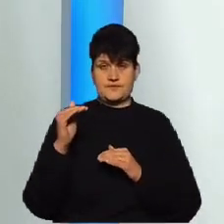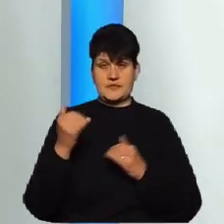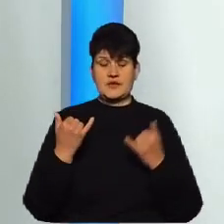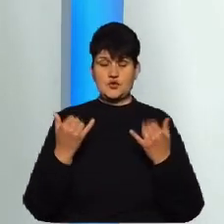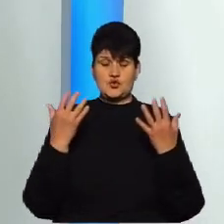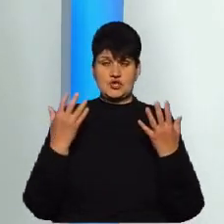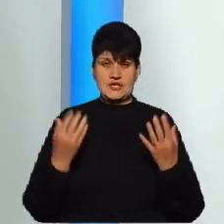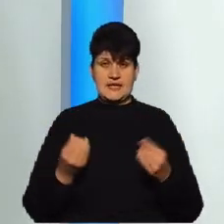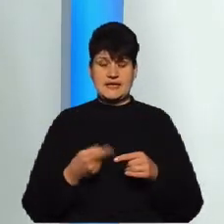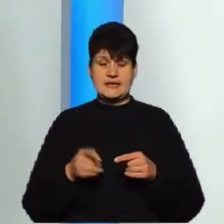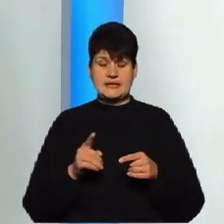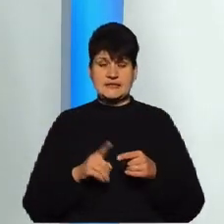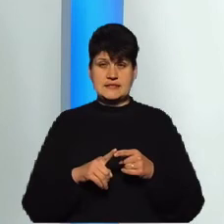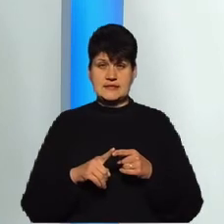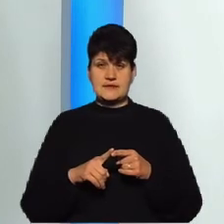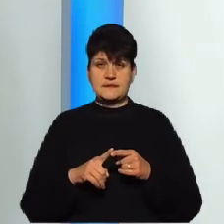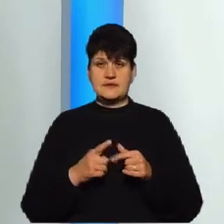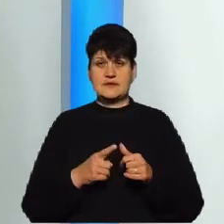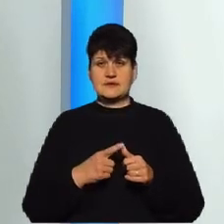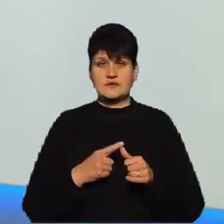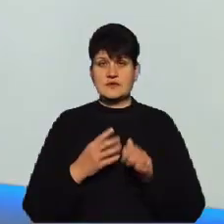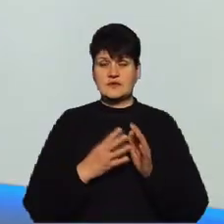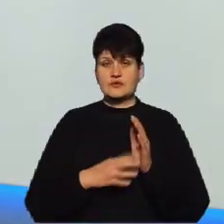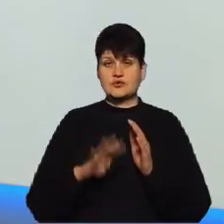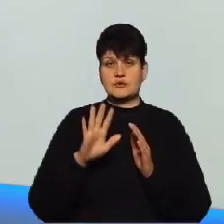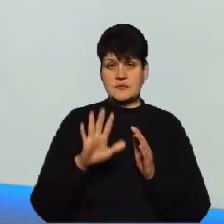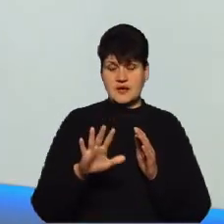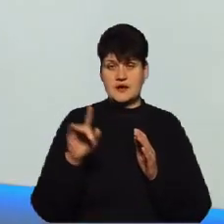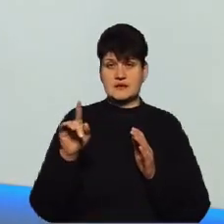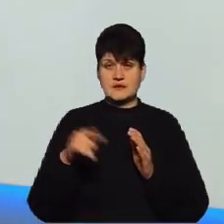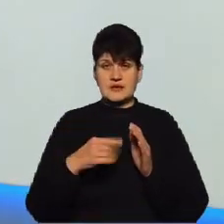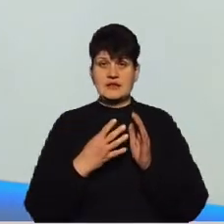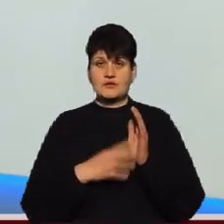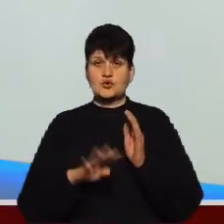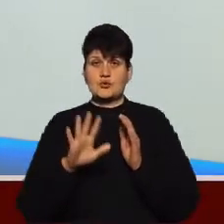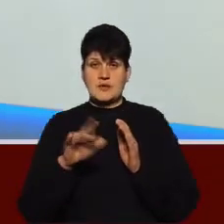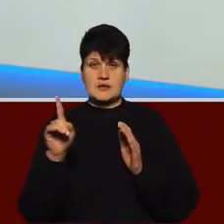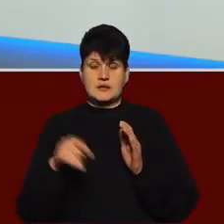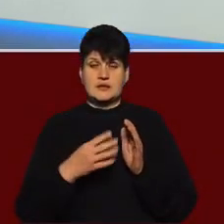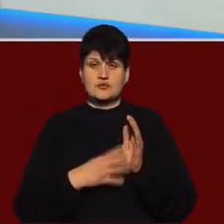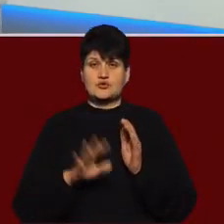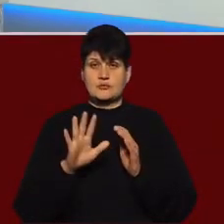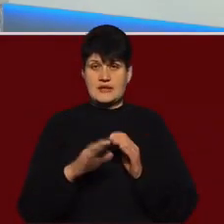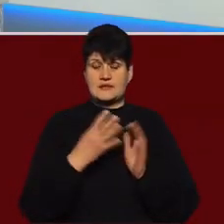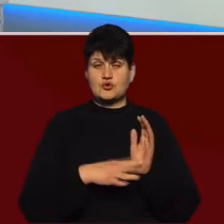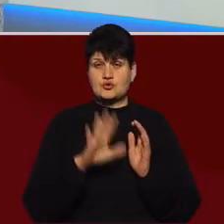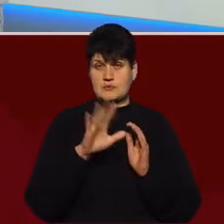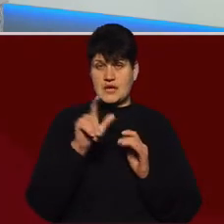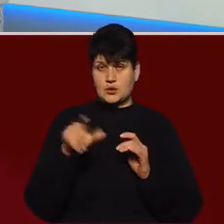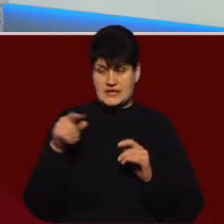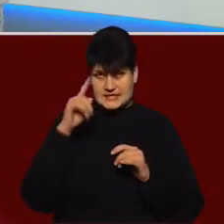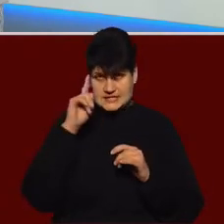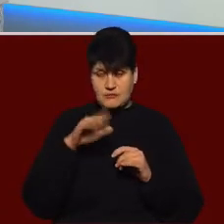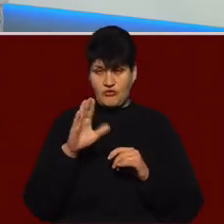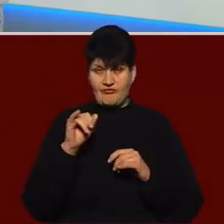ця стратегія називається 95-95-95. Що це означає? 95 людей, які знають про свій ВІЛ-статус, повинні